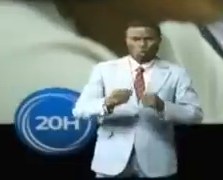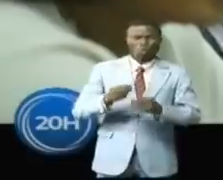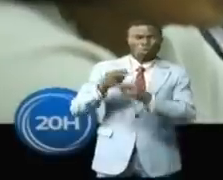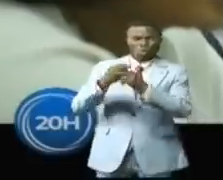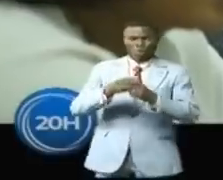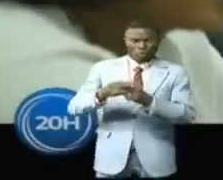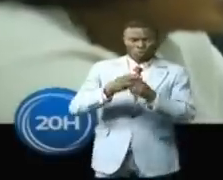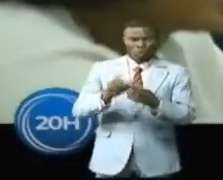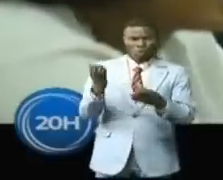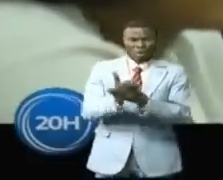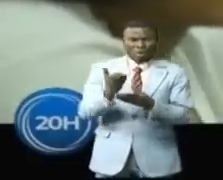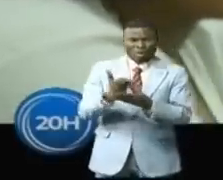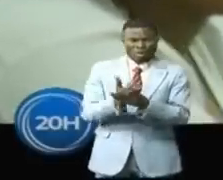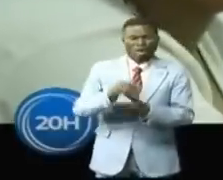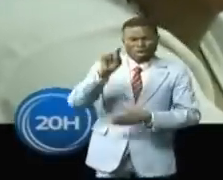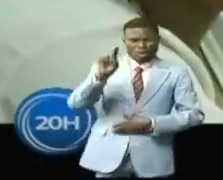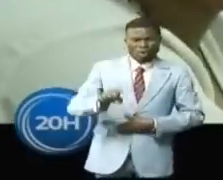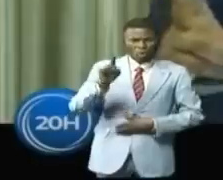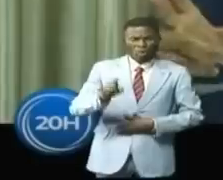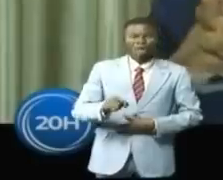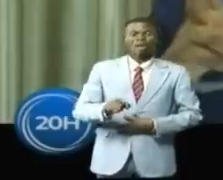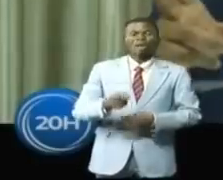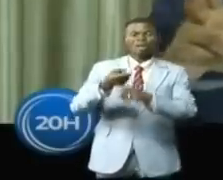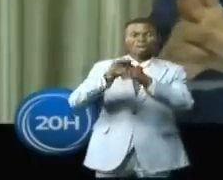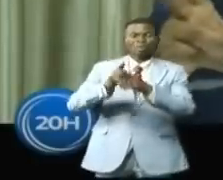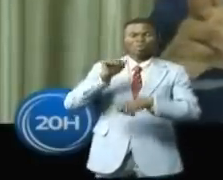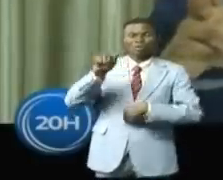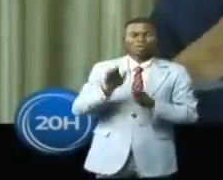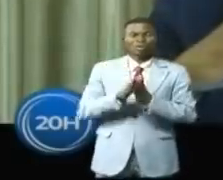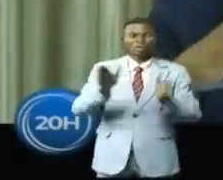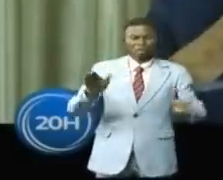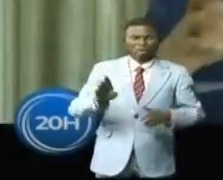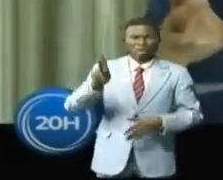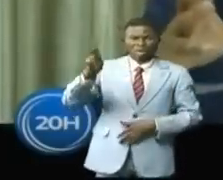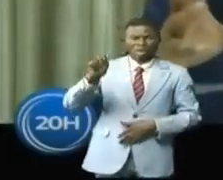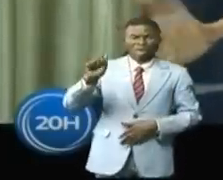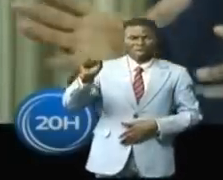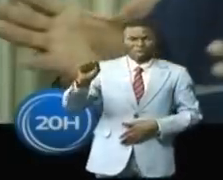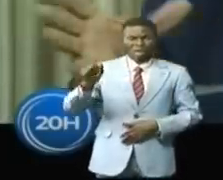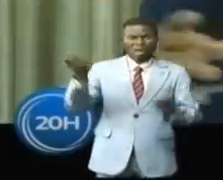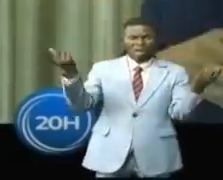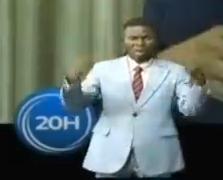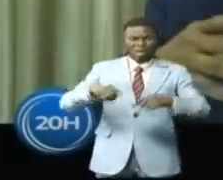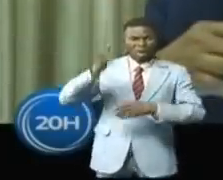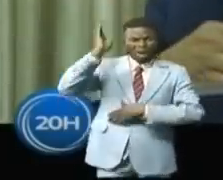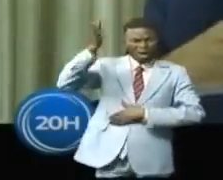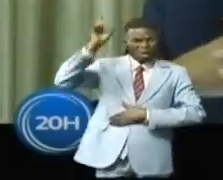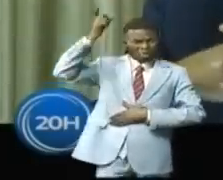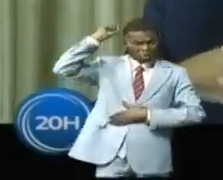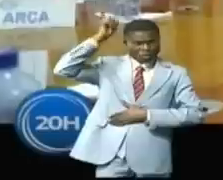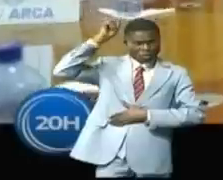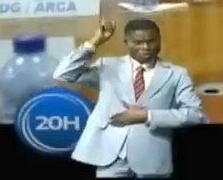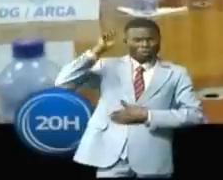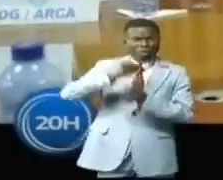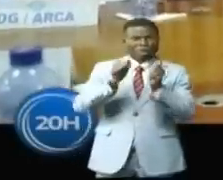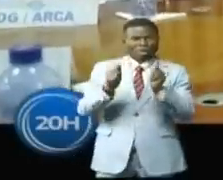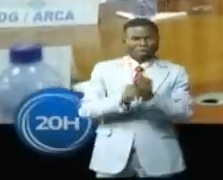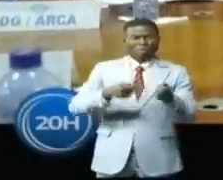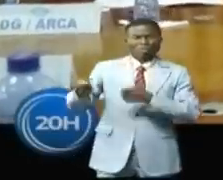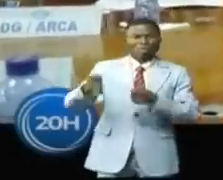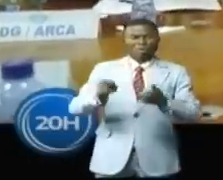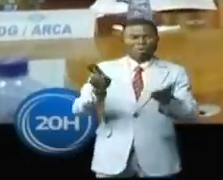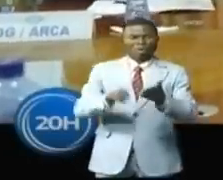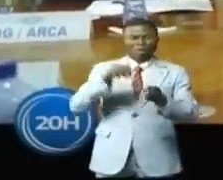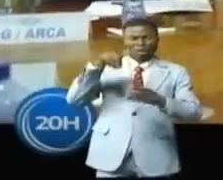des assurances obligatoires annoncé par le directeur général de l'ARCA, Alain Kaninda, lors de la conférence sur l'état du marché des assurances